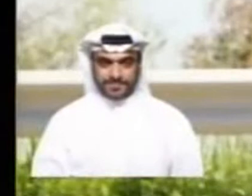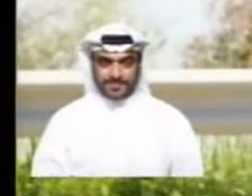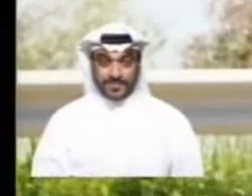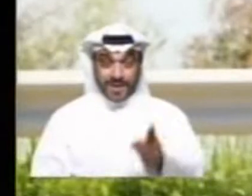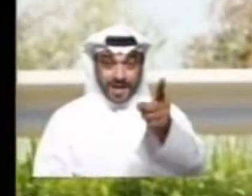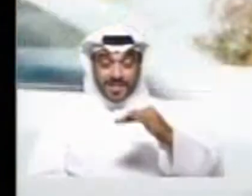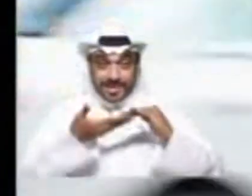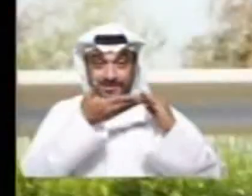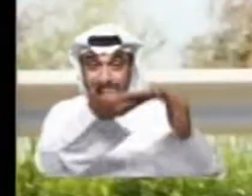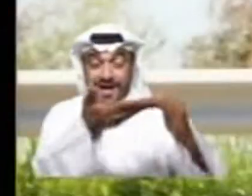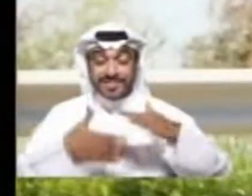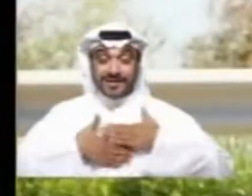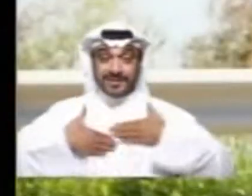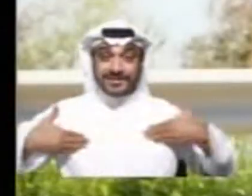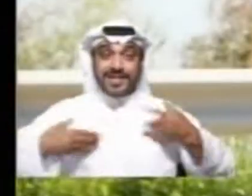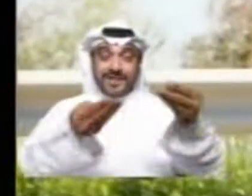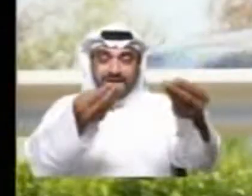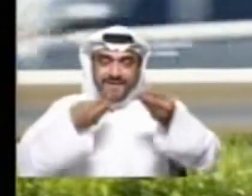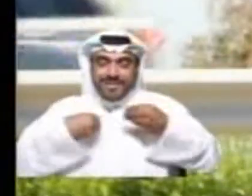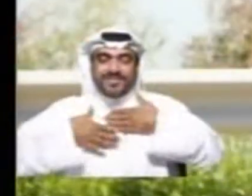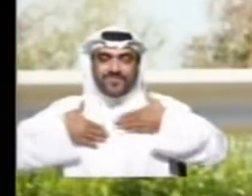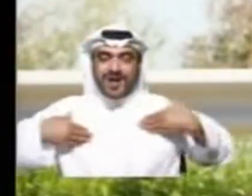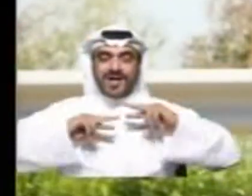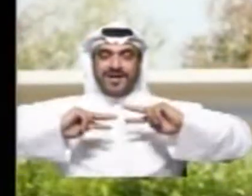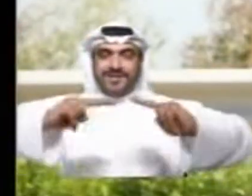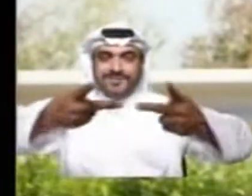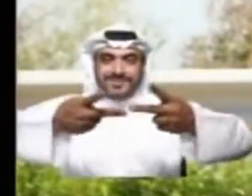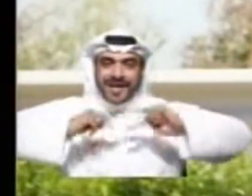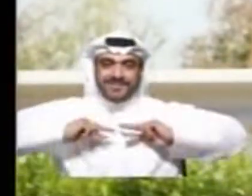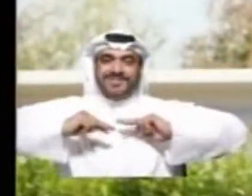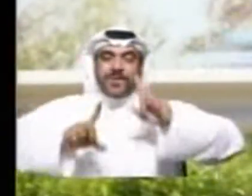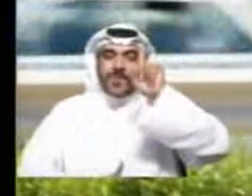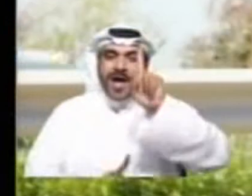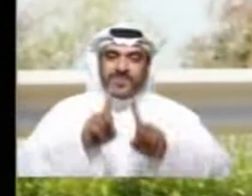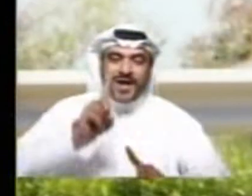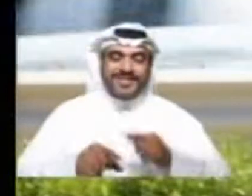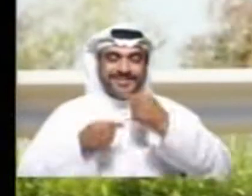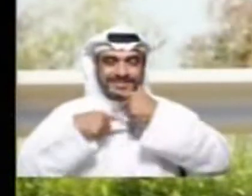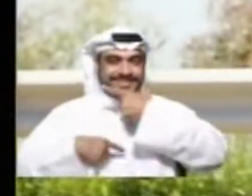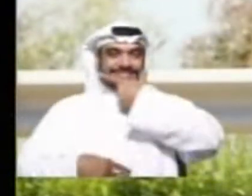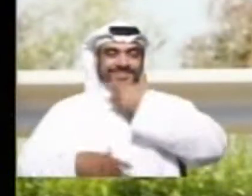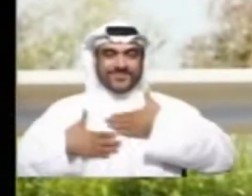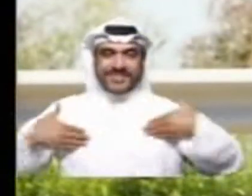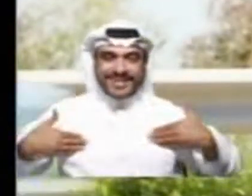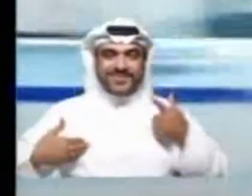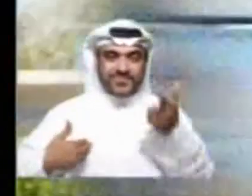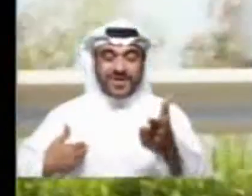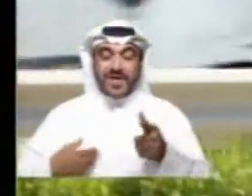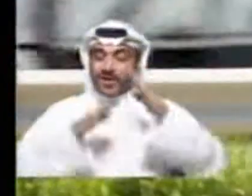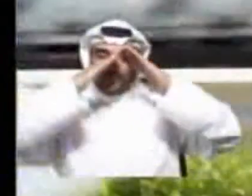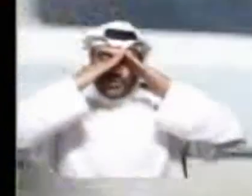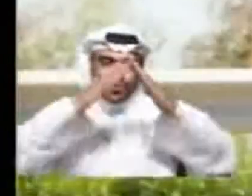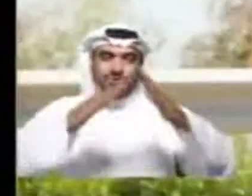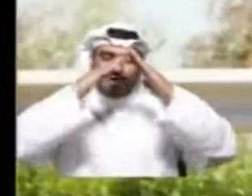ساعد تسعد بل وتسعد، شعار نقله رجال جمعية الهلال الأحمر الكويتي من الكلمات إلى التطبيق، بل ونزلوا به إلى أرض